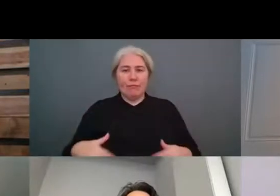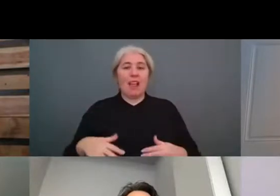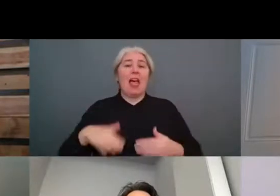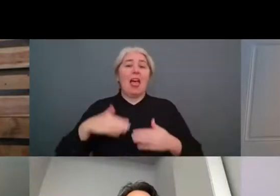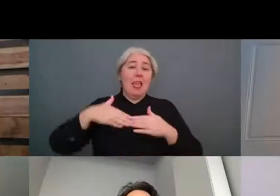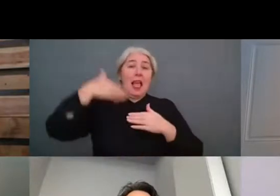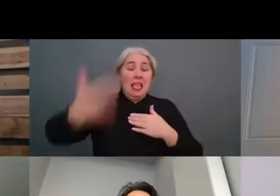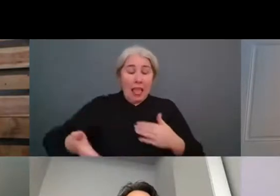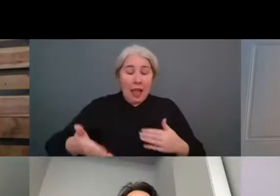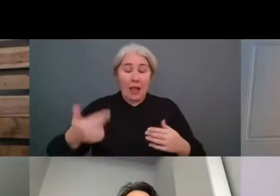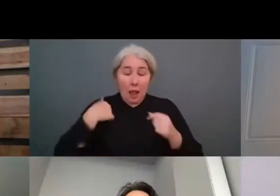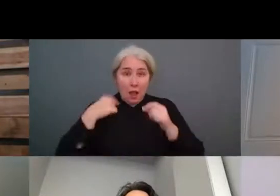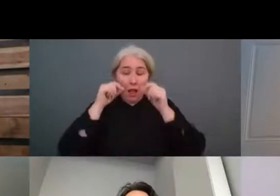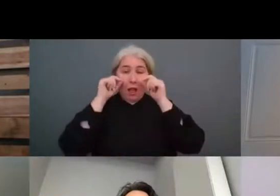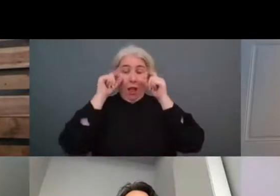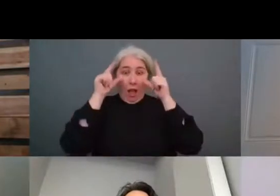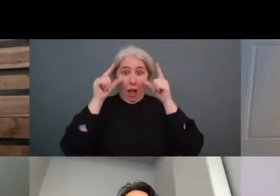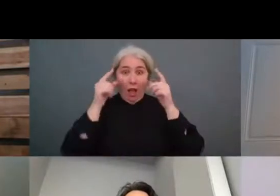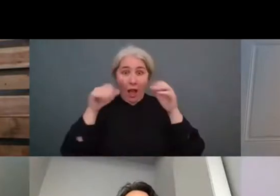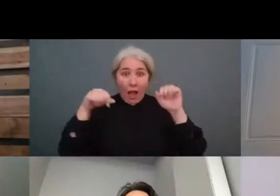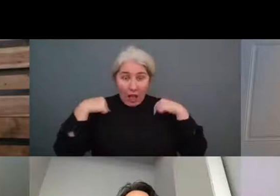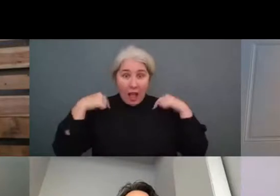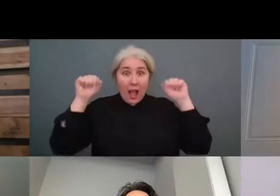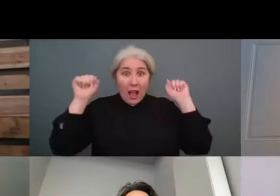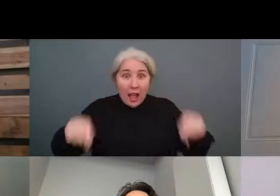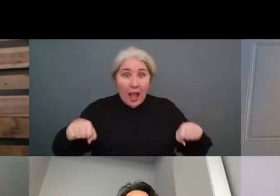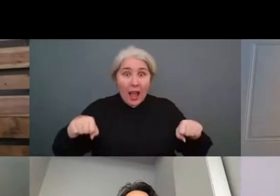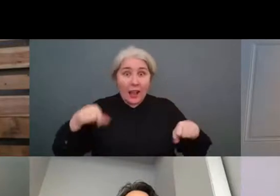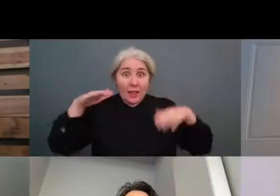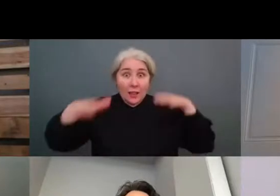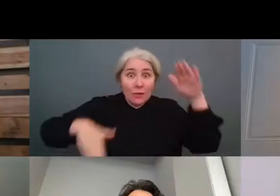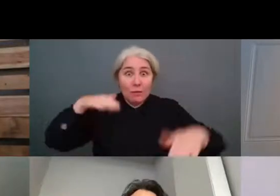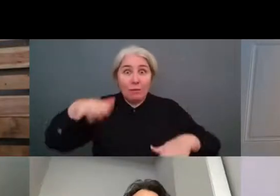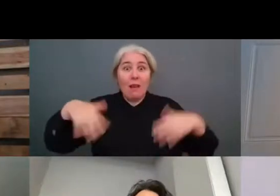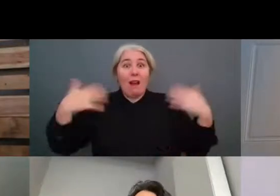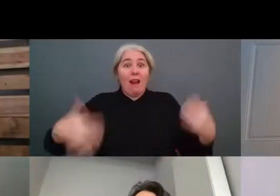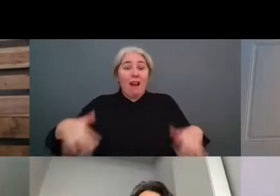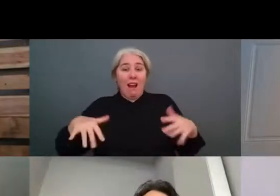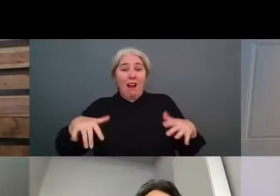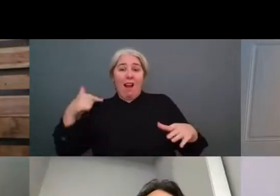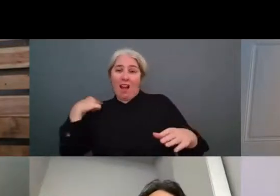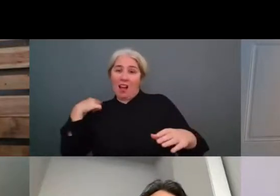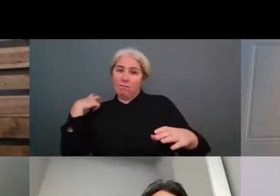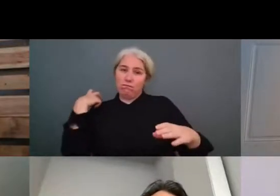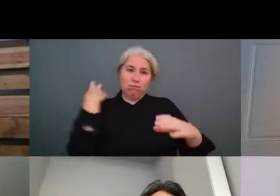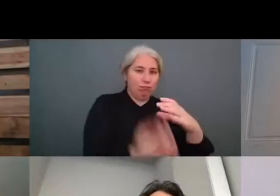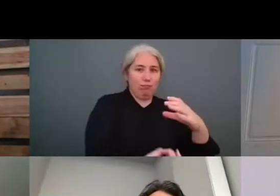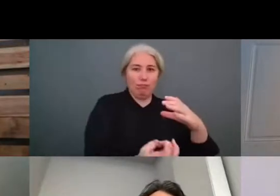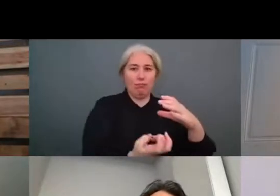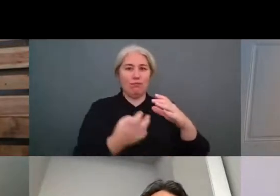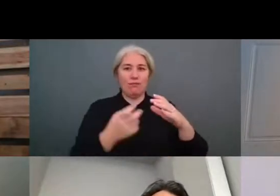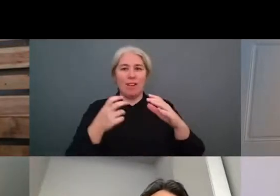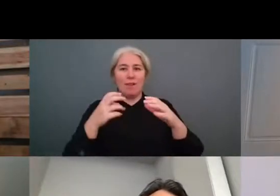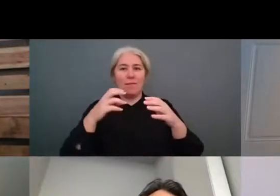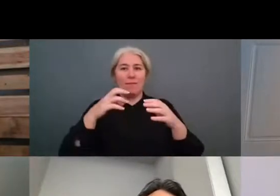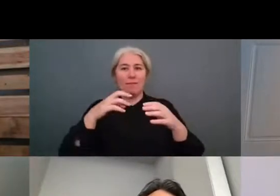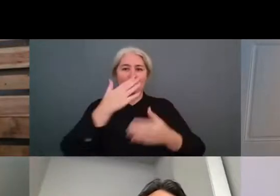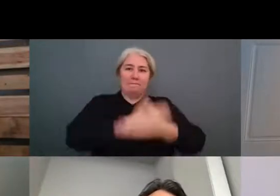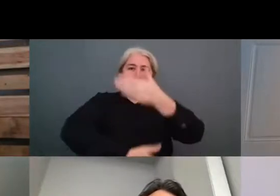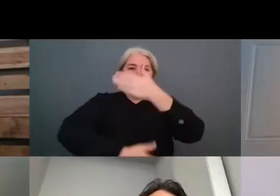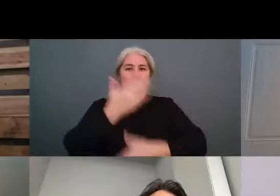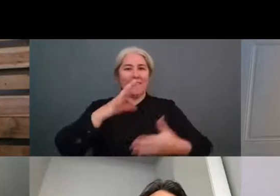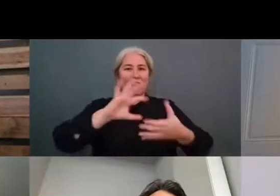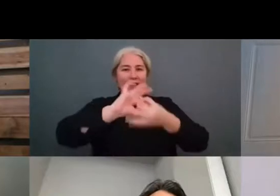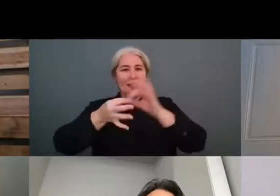'ai commencé la natation paralympique très tôt assez jeune quand j'avais à peu près 8 8 9 ans à l'âge de 13 ans j'ai même commencé